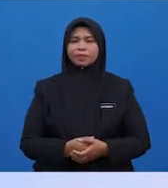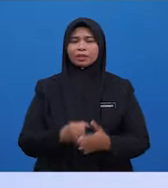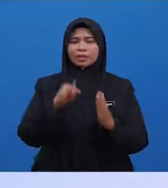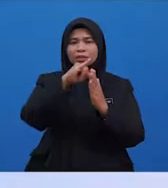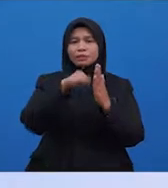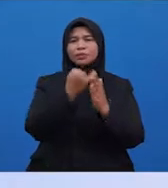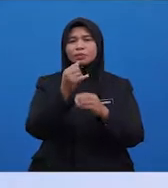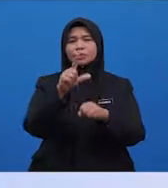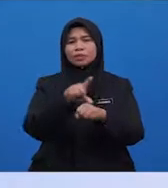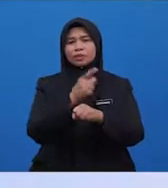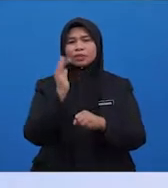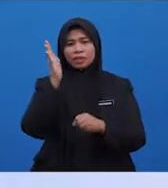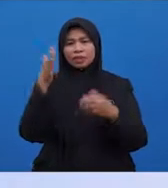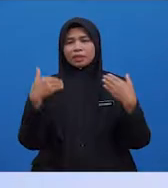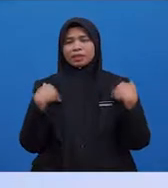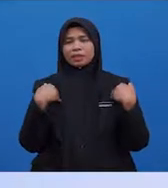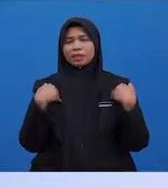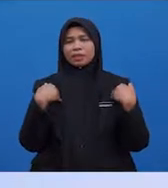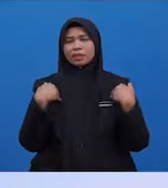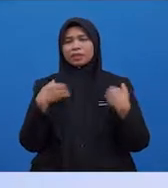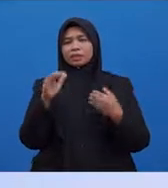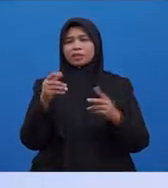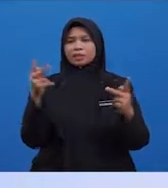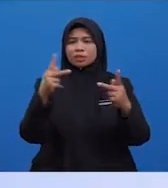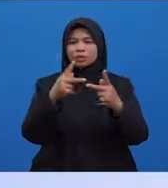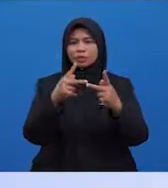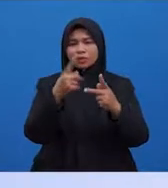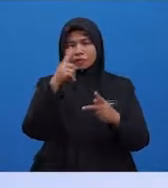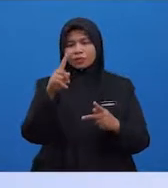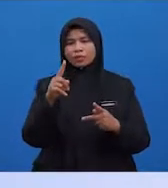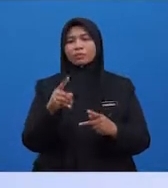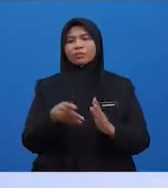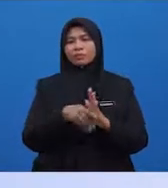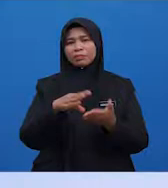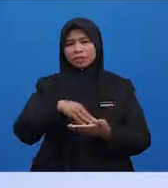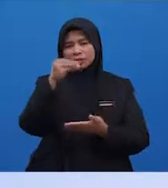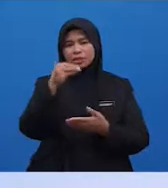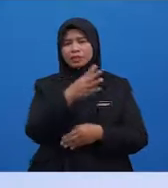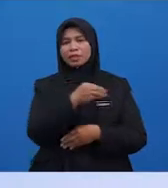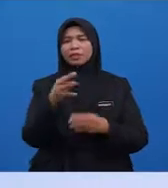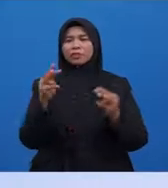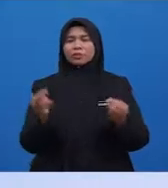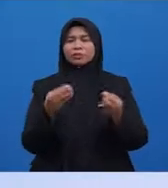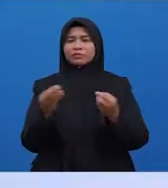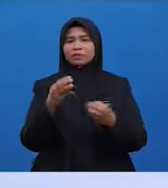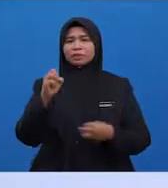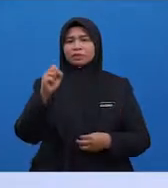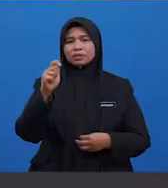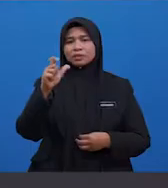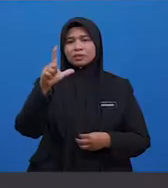Jurulatih akan mewujudkan keadaan yang sesuai untuk merangsang pembelajaran dan motivasi